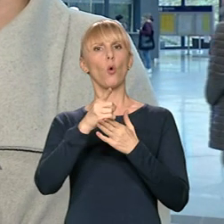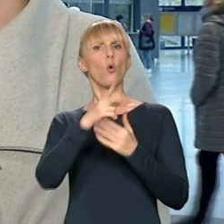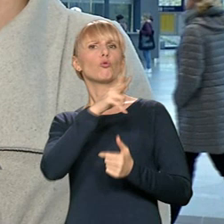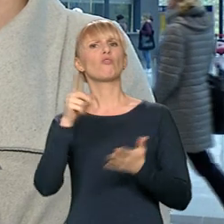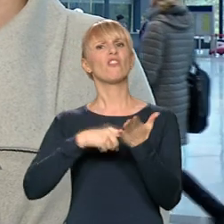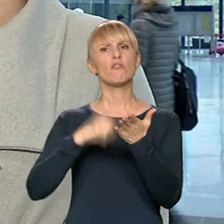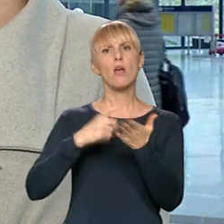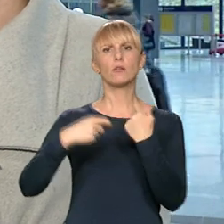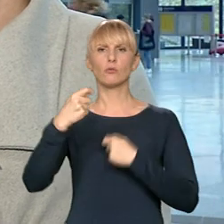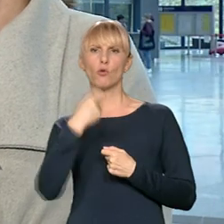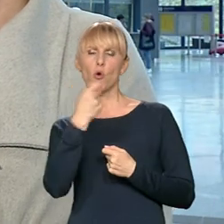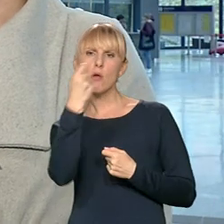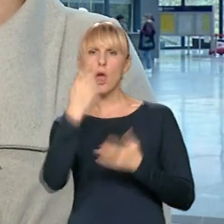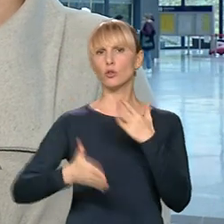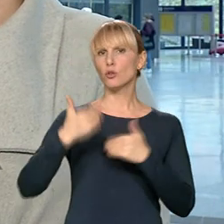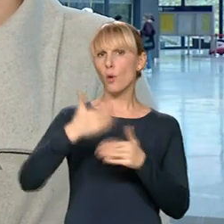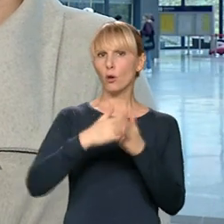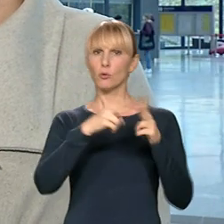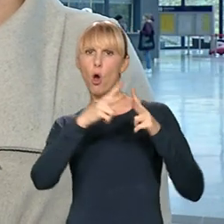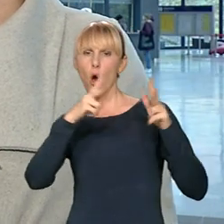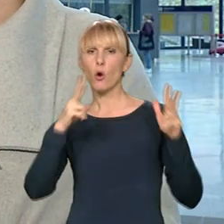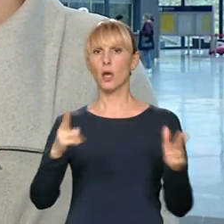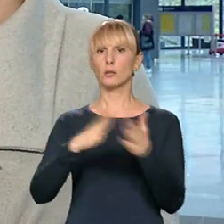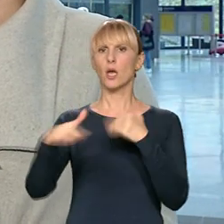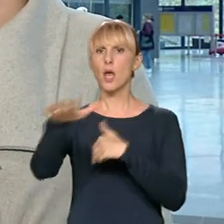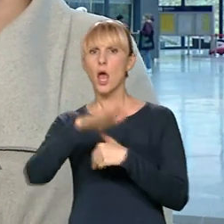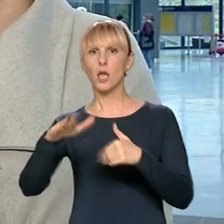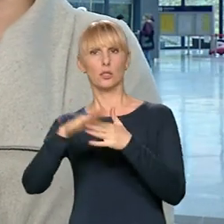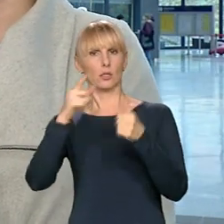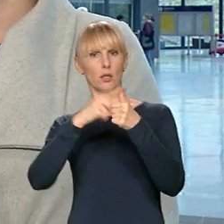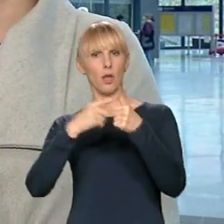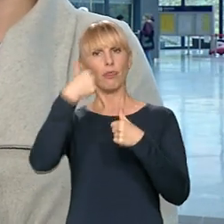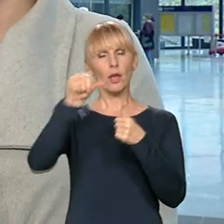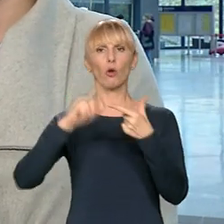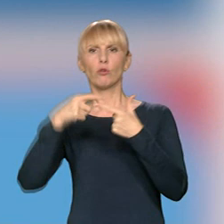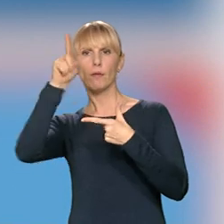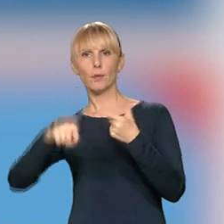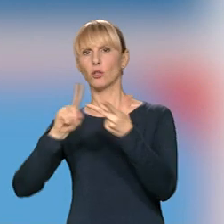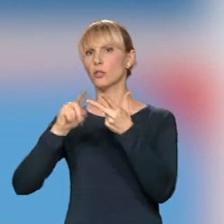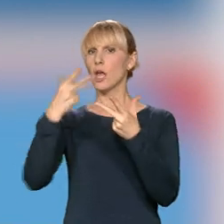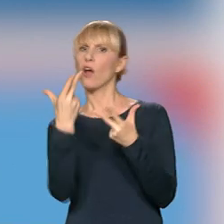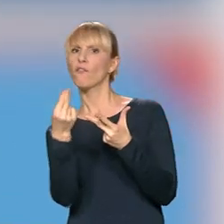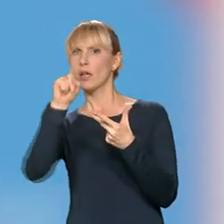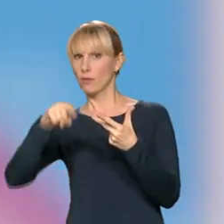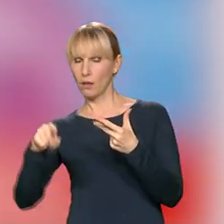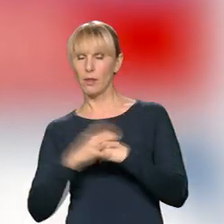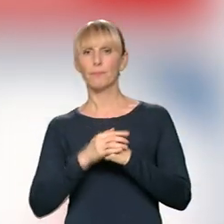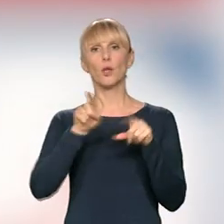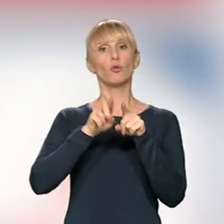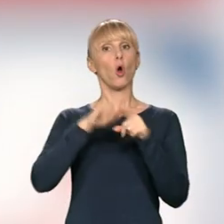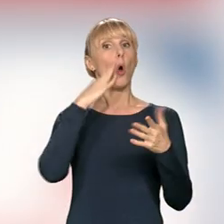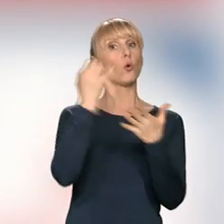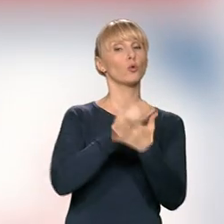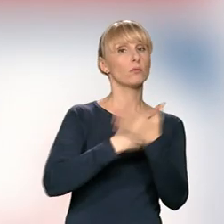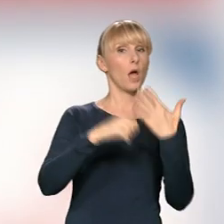mogą kupować bilety okresowe, relacyjne, bilety tygodniowe, miesięczne lub kwartalne. Dla osób, które korzystają